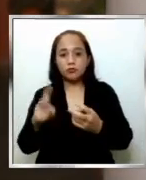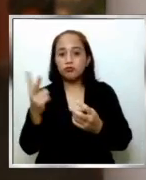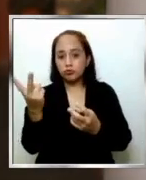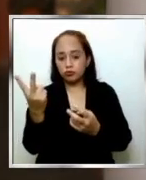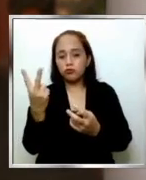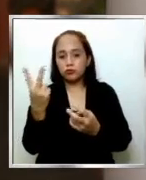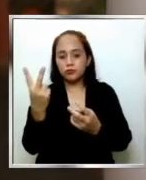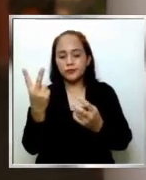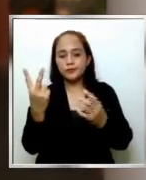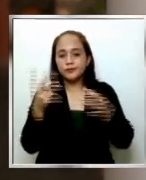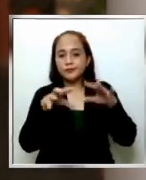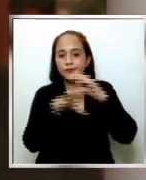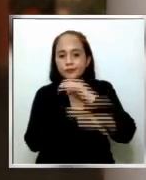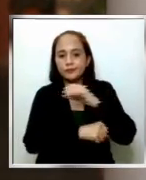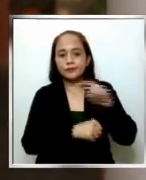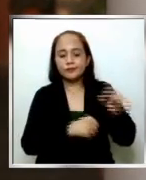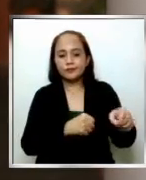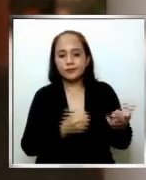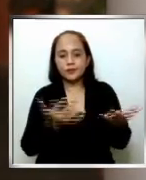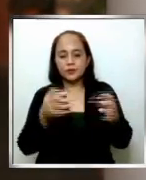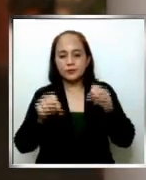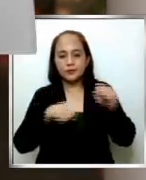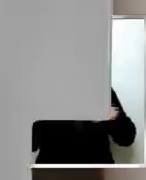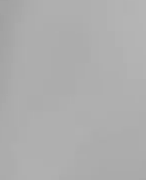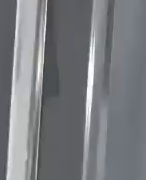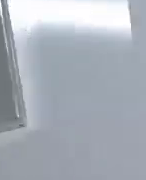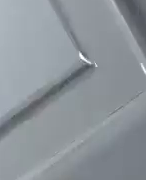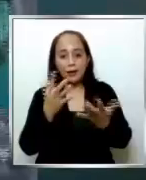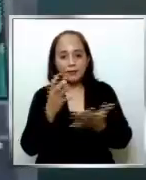ang nahulikan. Nakatutok si Chino Gaston.